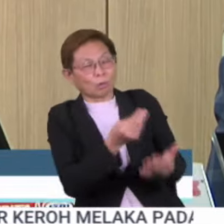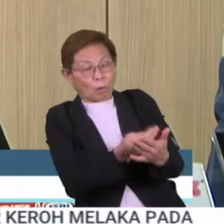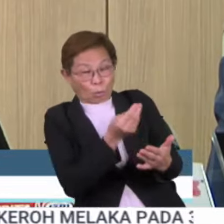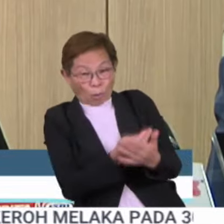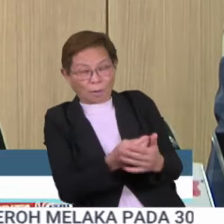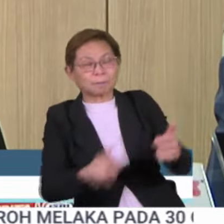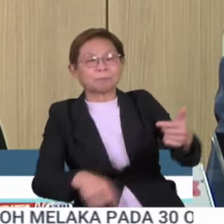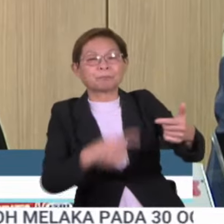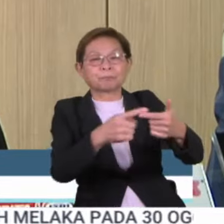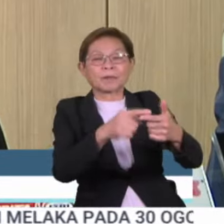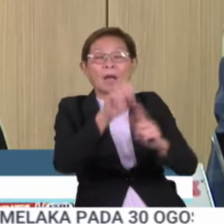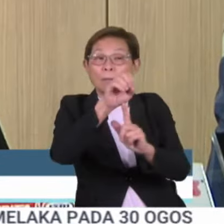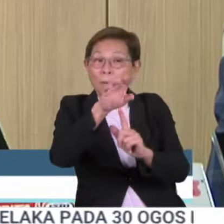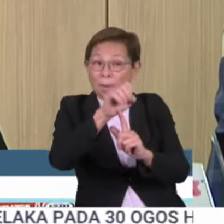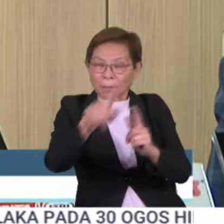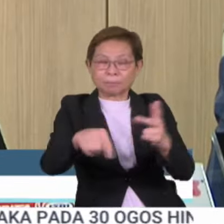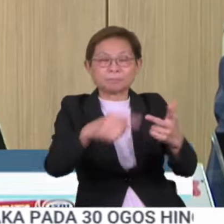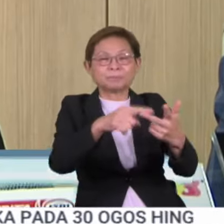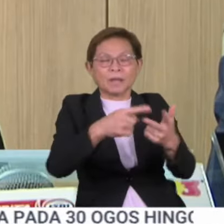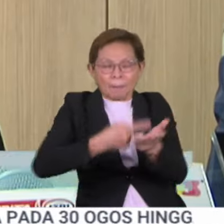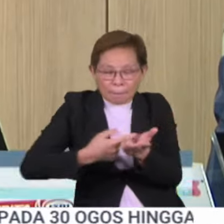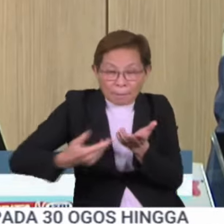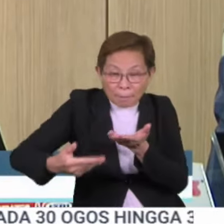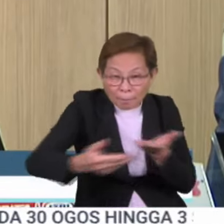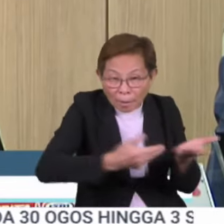dari pergi ke Inggris